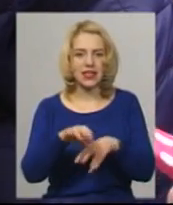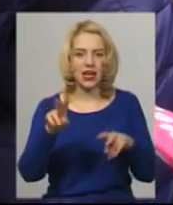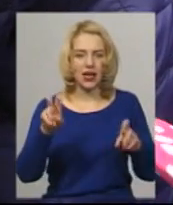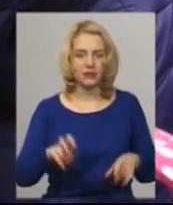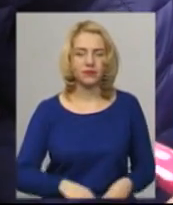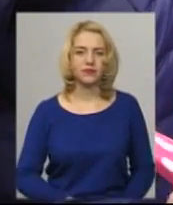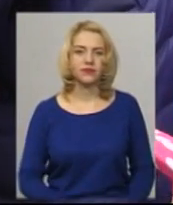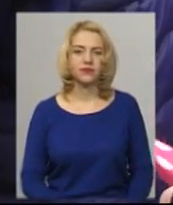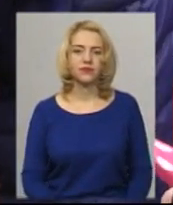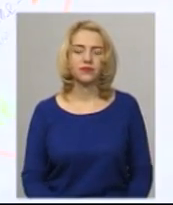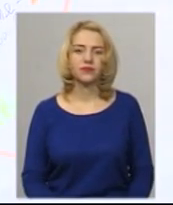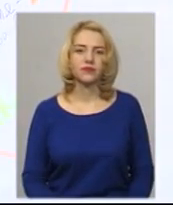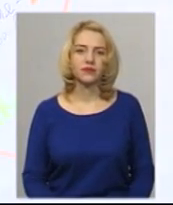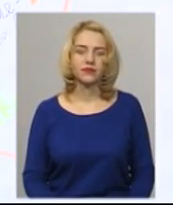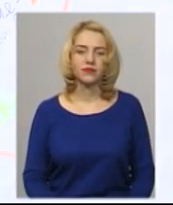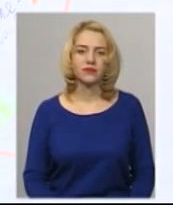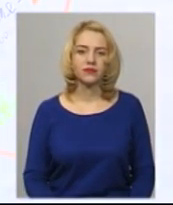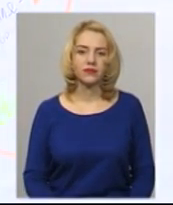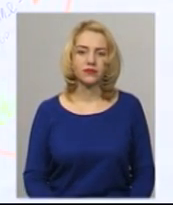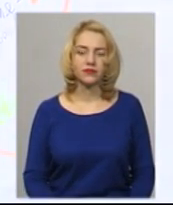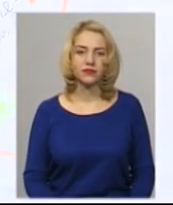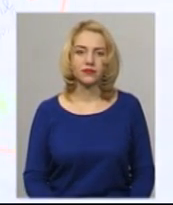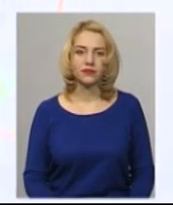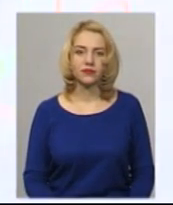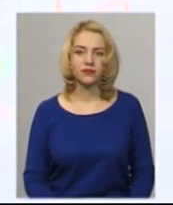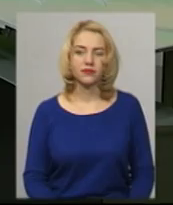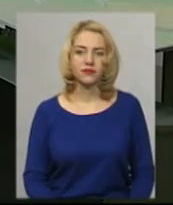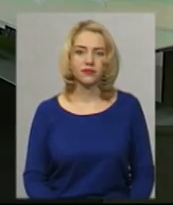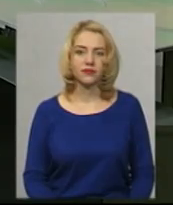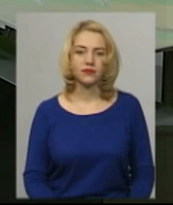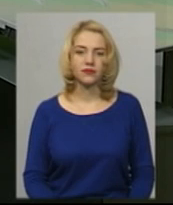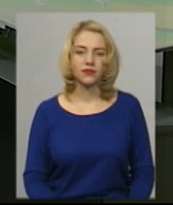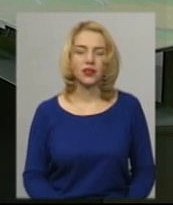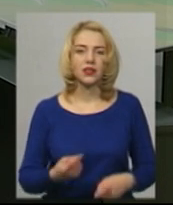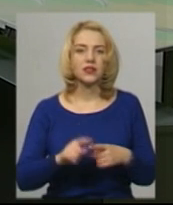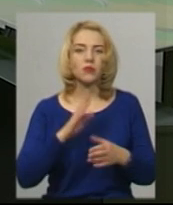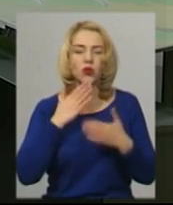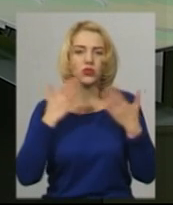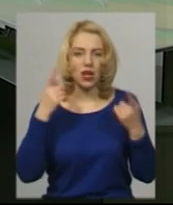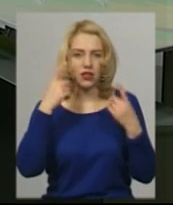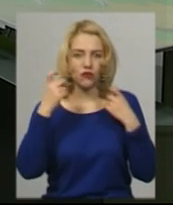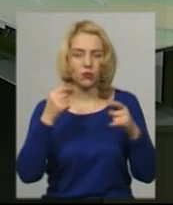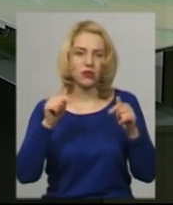Леся Боровець, Олександр Горішевський. Новини на Суспільному. Хмельницький. Це була остання